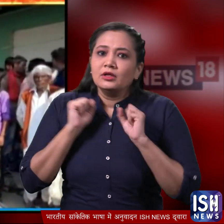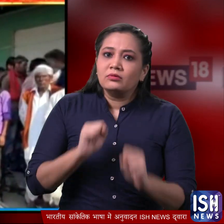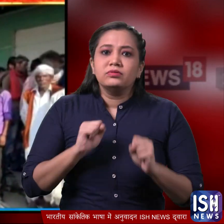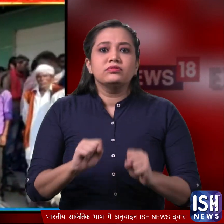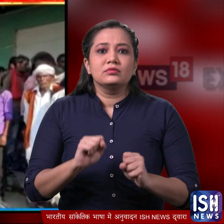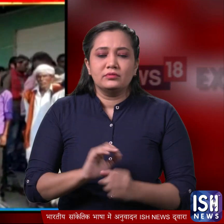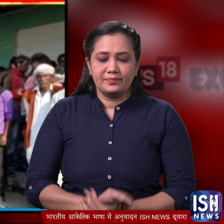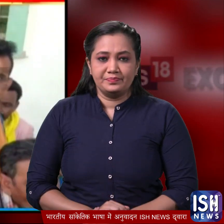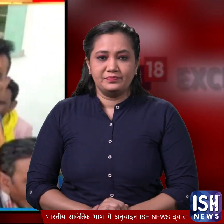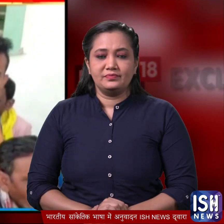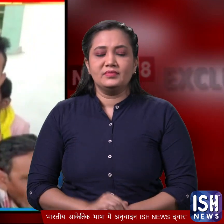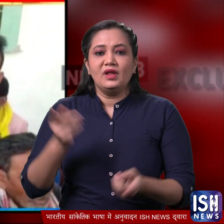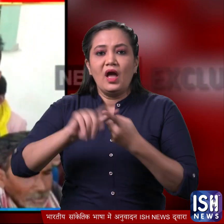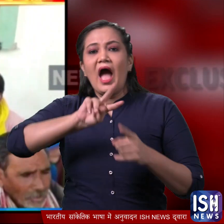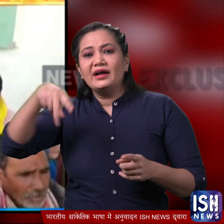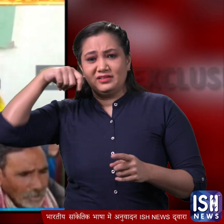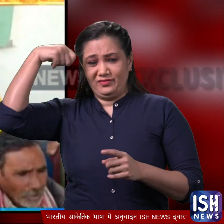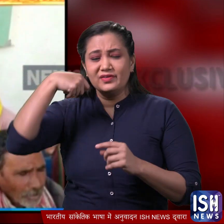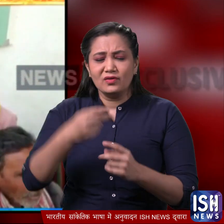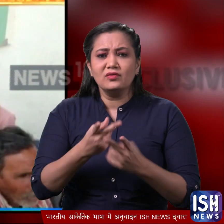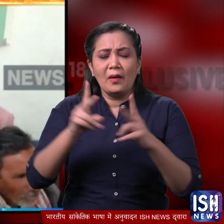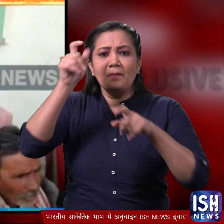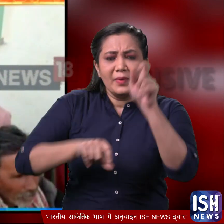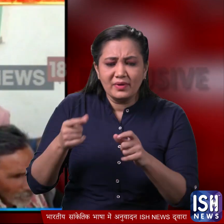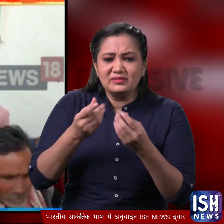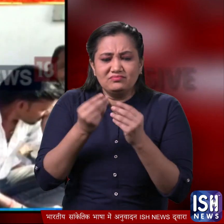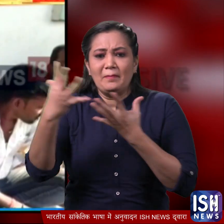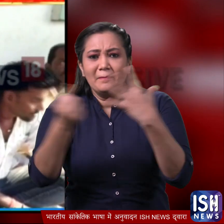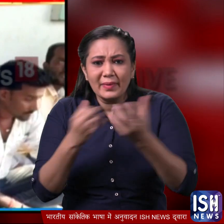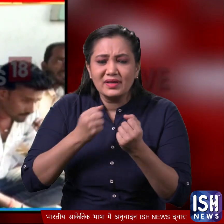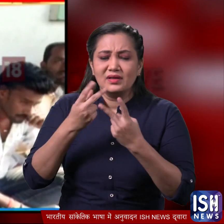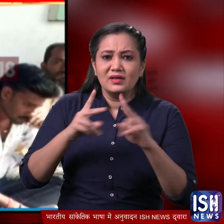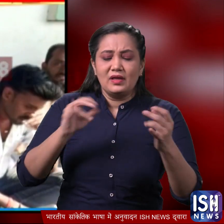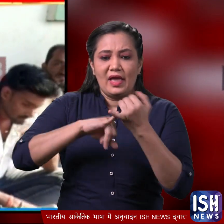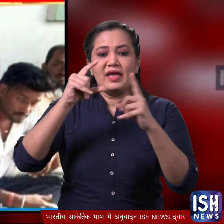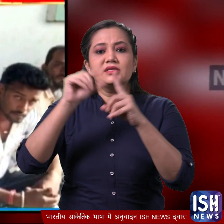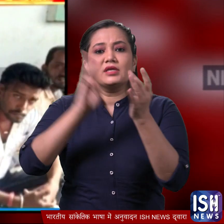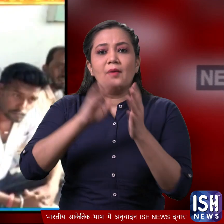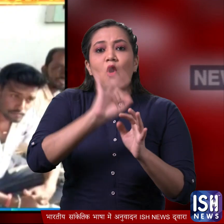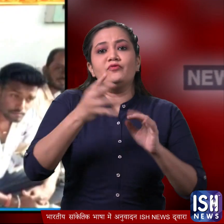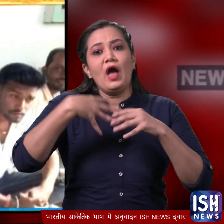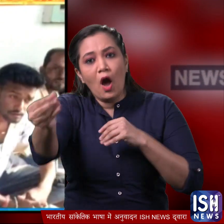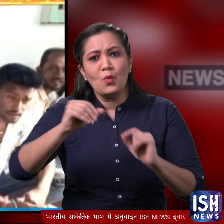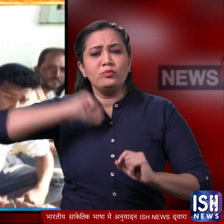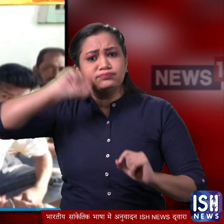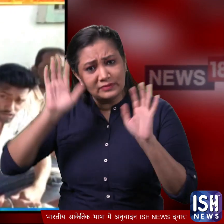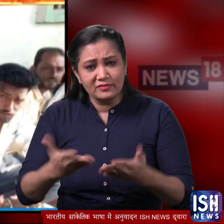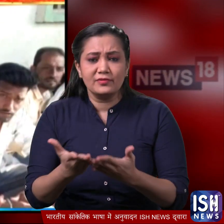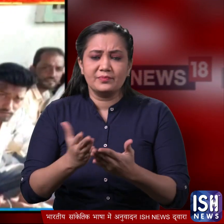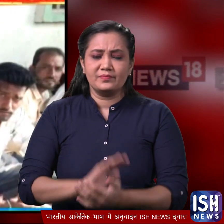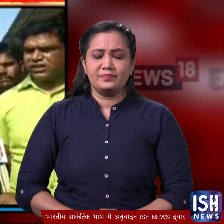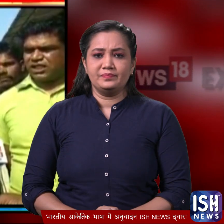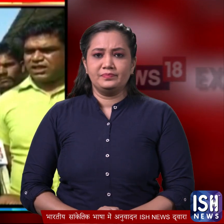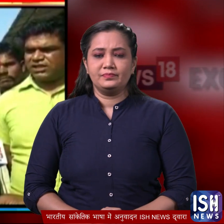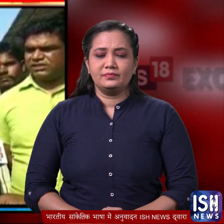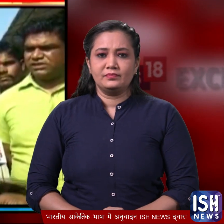उन्हें संभालना तक मुश्किल हो गया। इतना ही नहीं, वहां से आई एक दूसरी तस्वीर में कई लोग खाद खरीदने के लिए एसडीएम दफ्तर के बाहर ही डेरा डाले